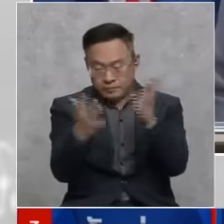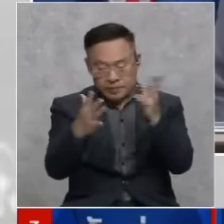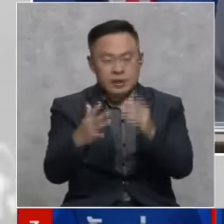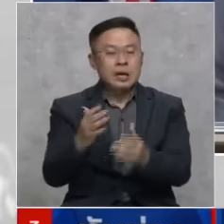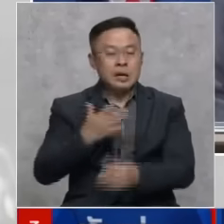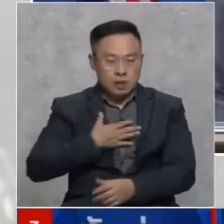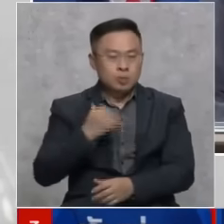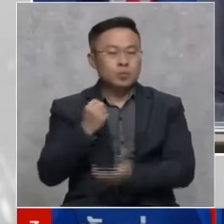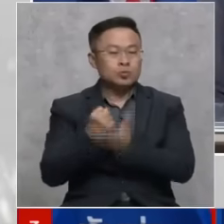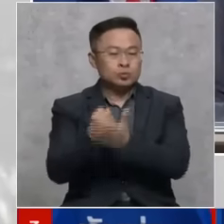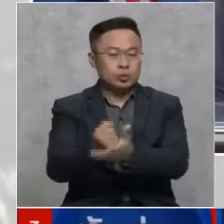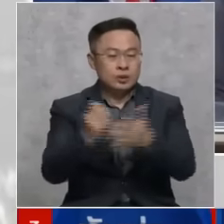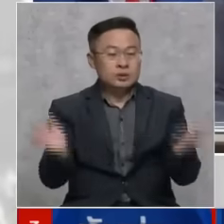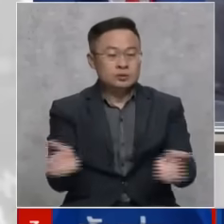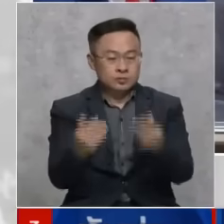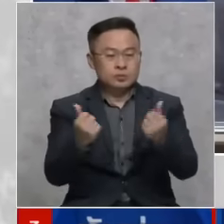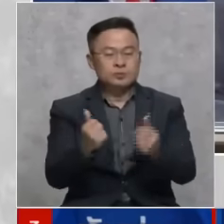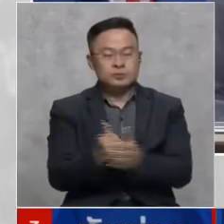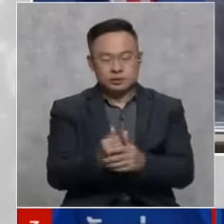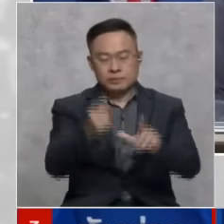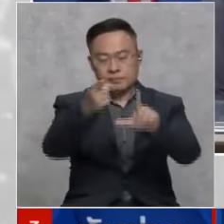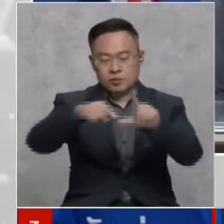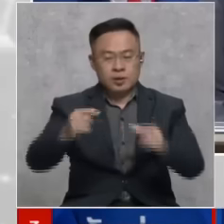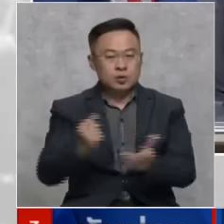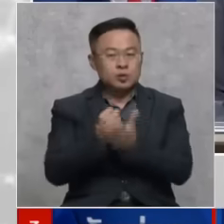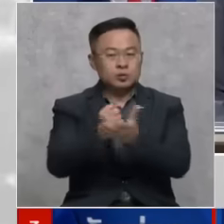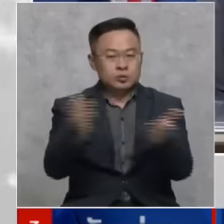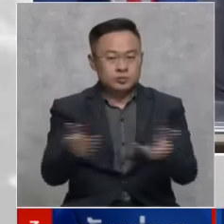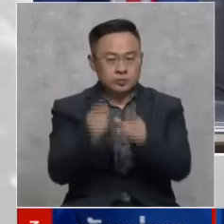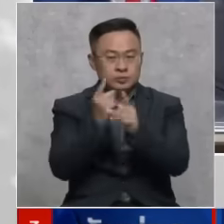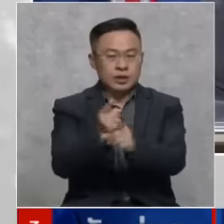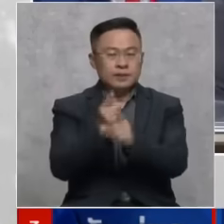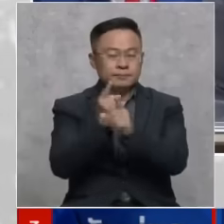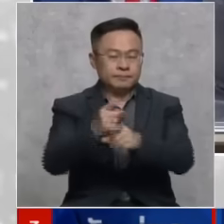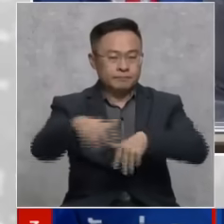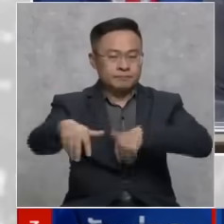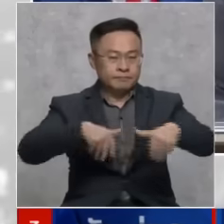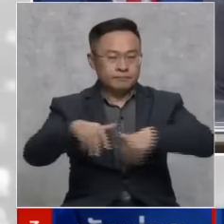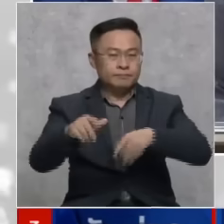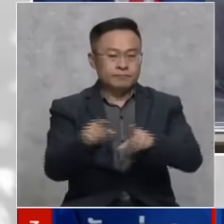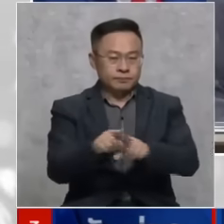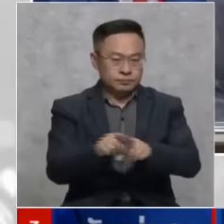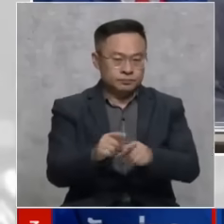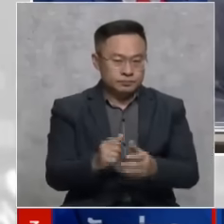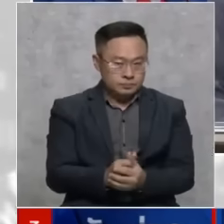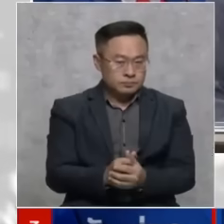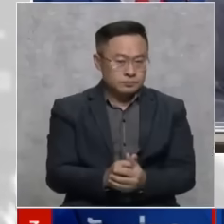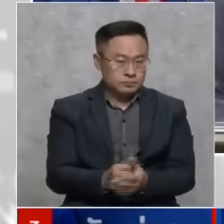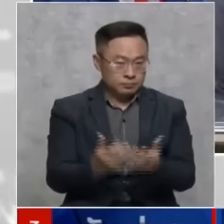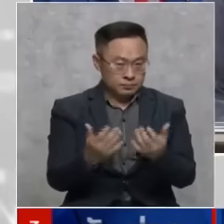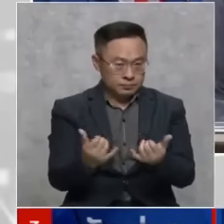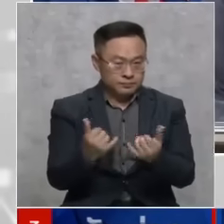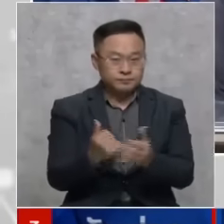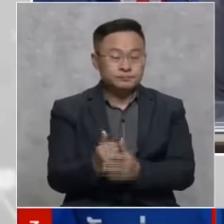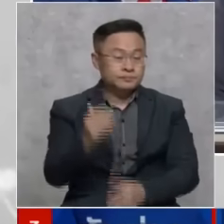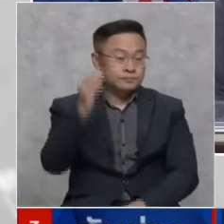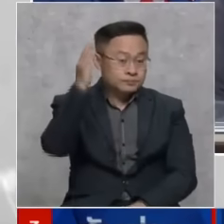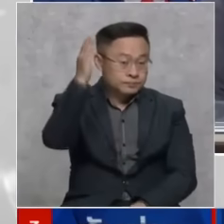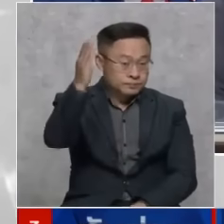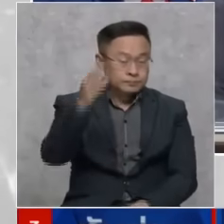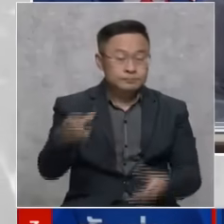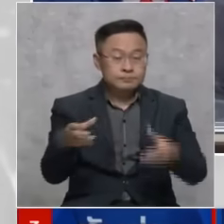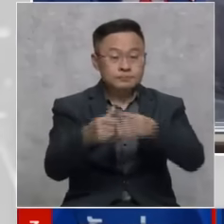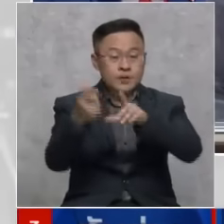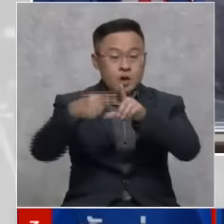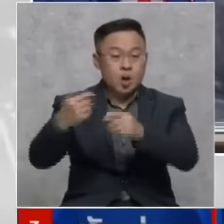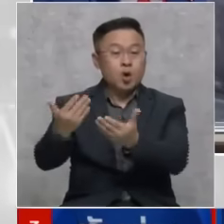สนับสนุนและก็ยืนอยู่ข้างพรรคก้าวไกลตามมติของพี่น้องประชาชนส่วนใหญ่ของประเทศเพราะฉะนั้นค่ะหากพรรคก้าวไกลติดต่